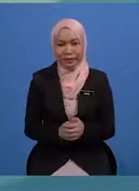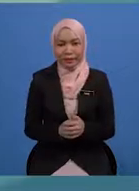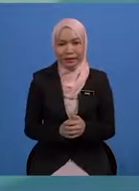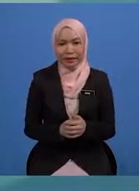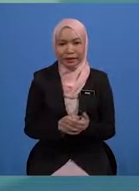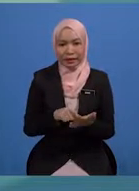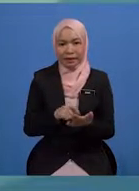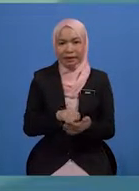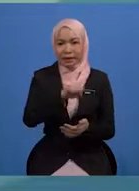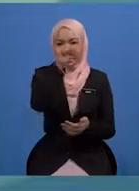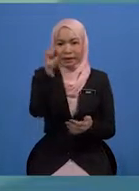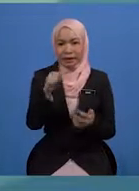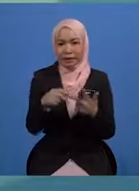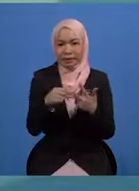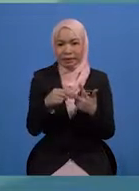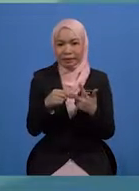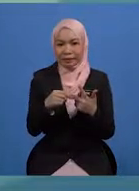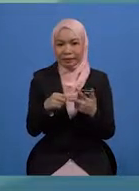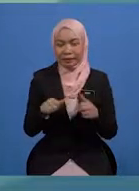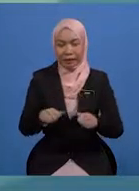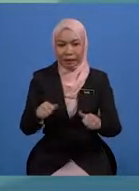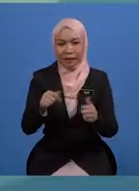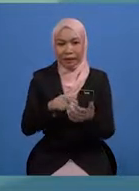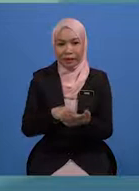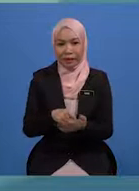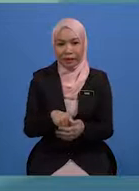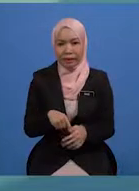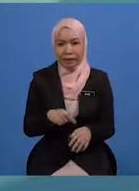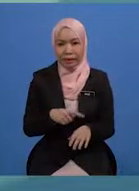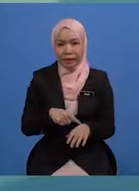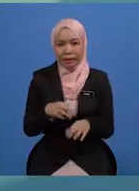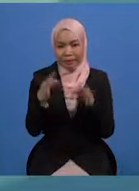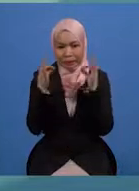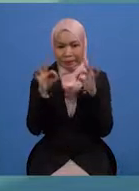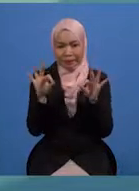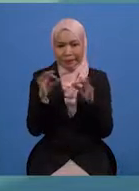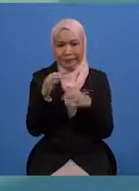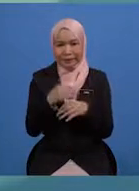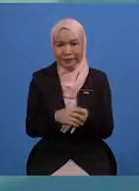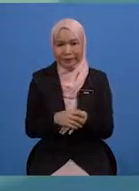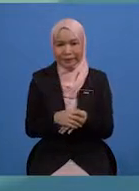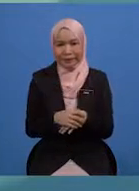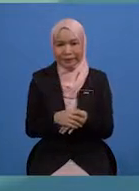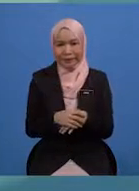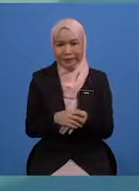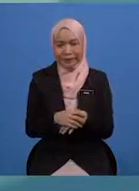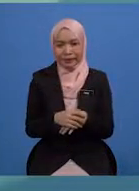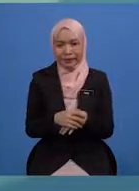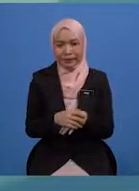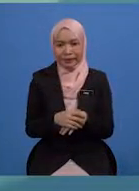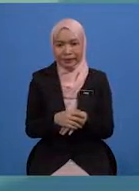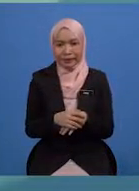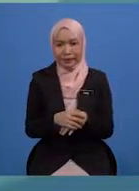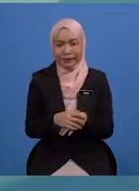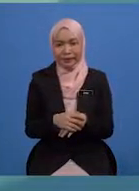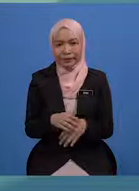Soalan yang ketiga, aliran ini muncul di Perancis pada awal abad ke-18 sebagai